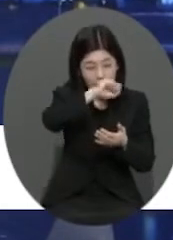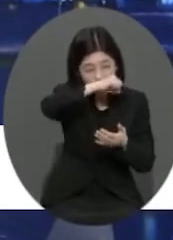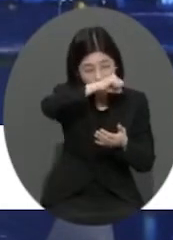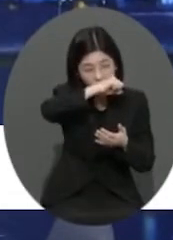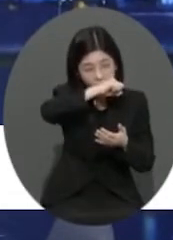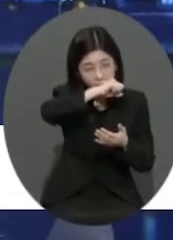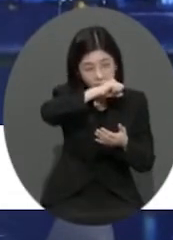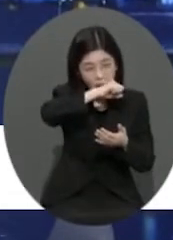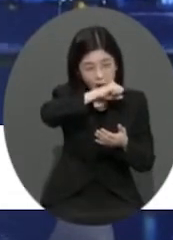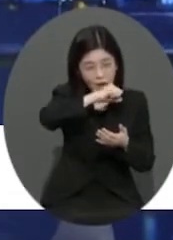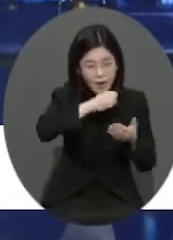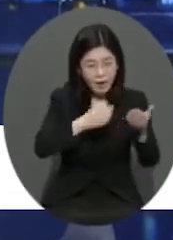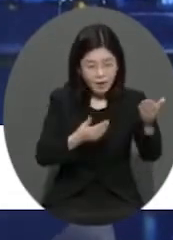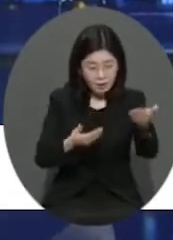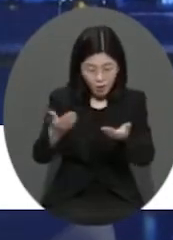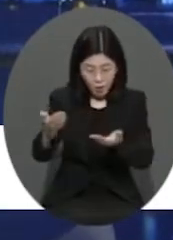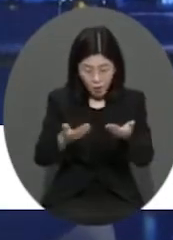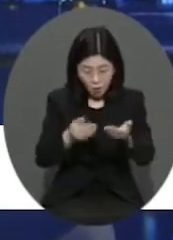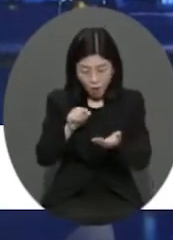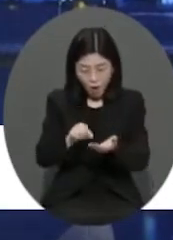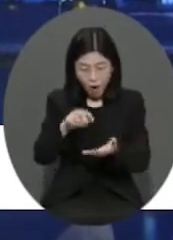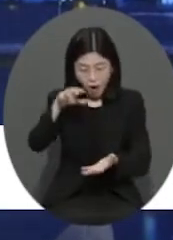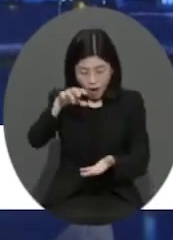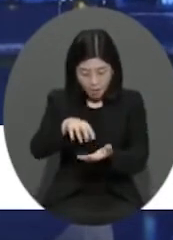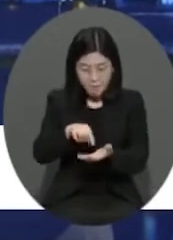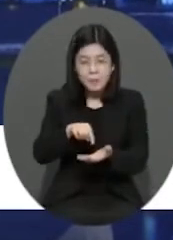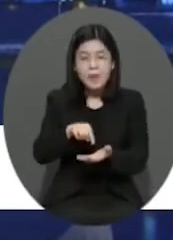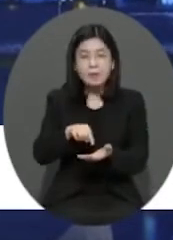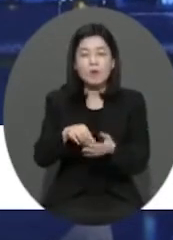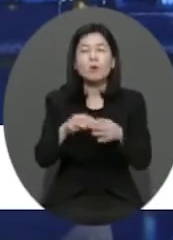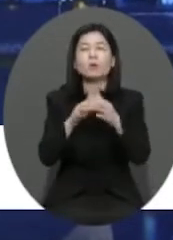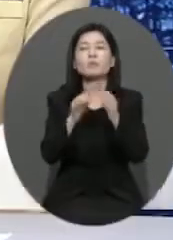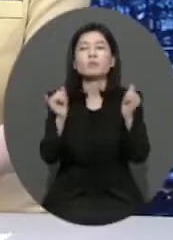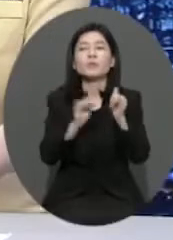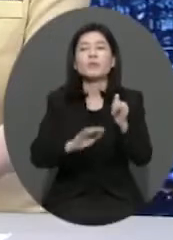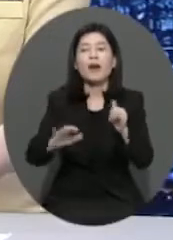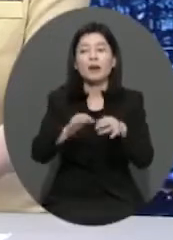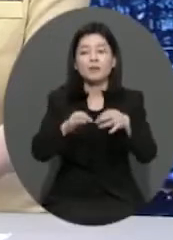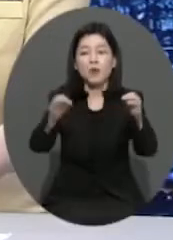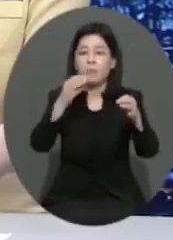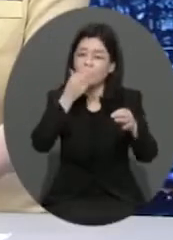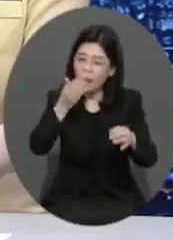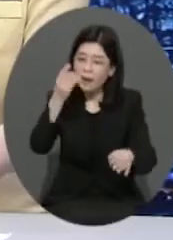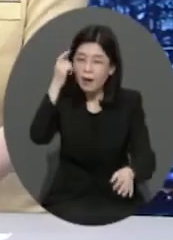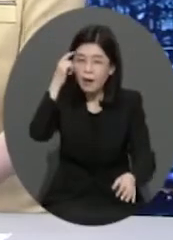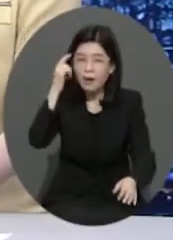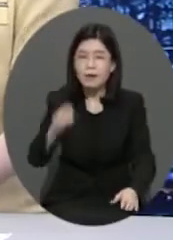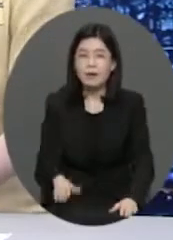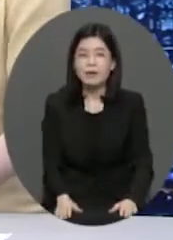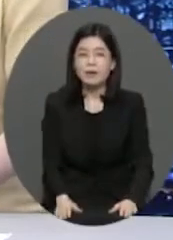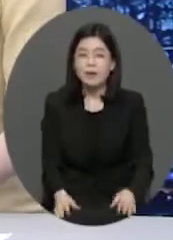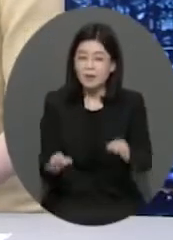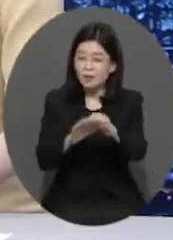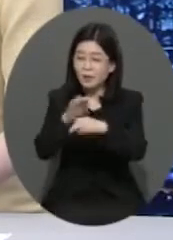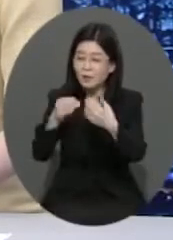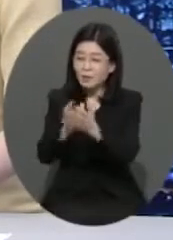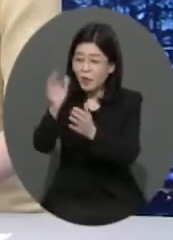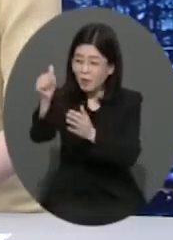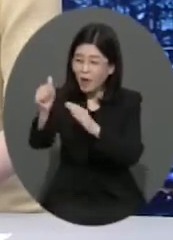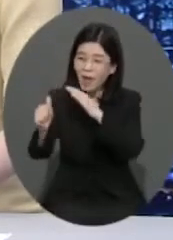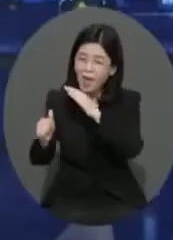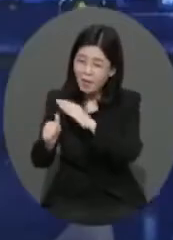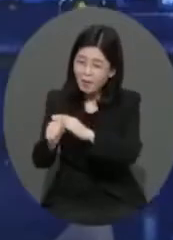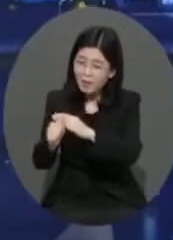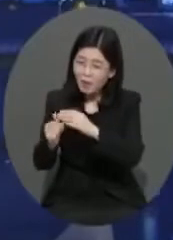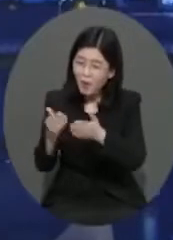라고 한다면 전국민 재난 점이 가능하지 않을까 싶습니다 이런 이야기가 있던데 부총리 애인 권 위한 양 카드가 직원의 가능성 실제로 있는